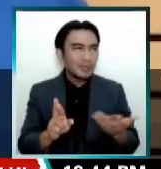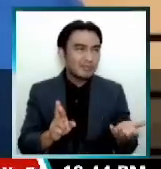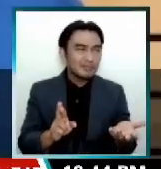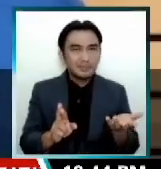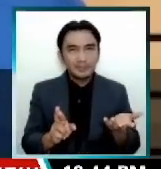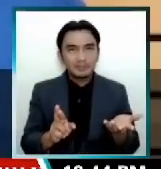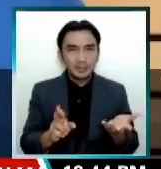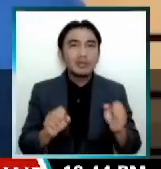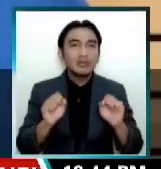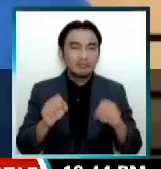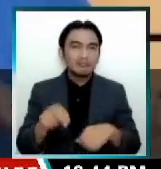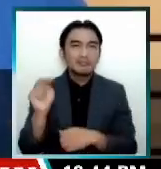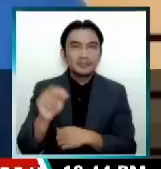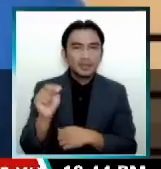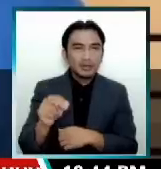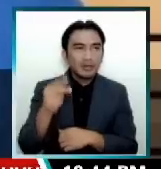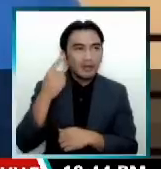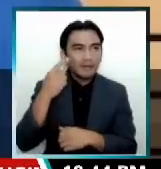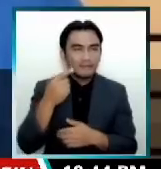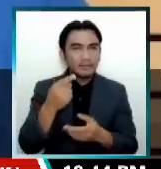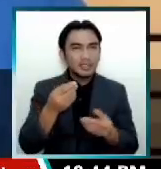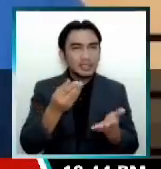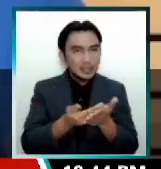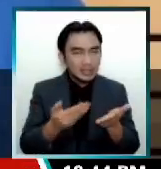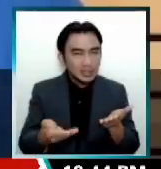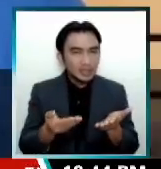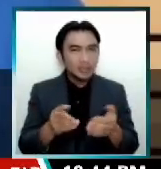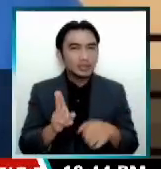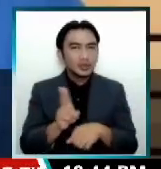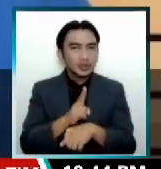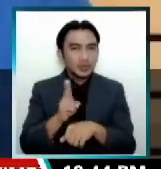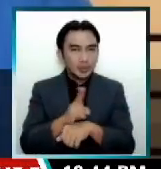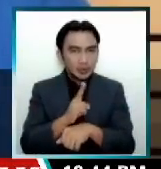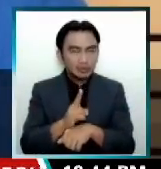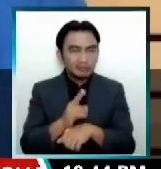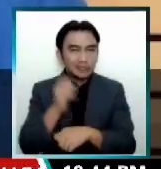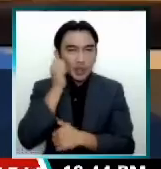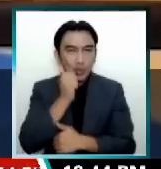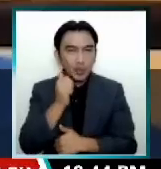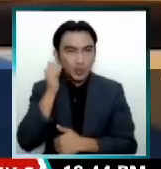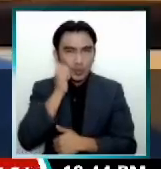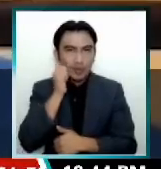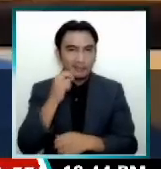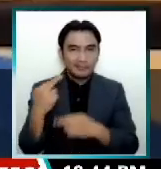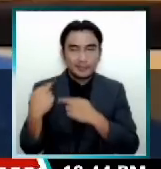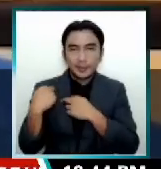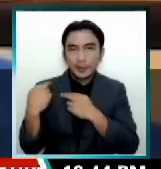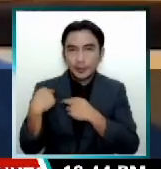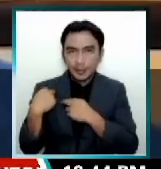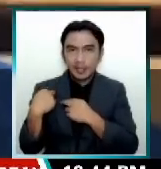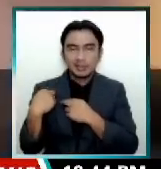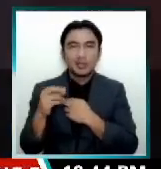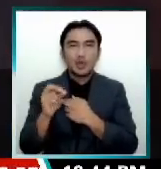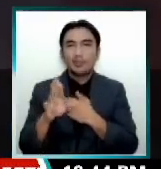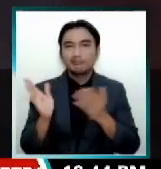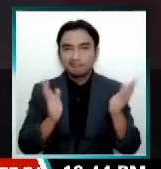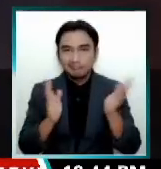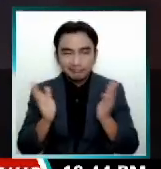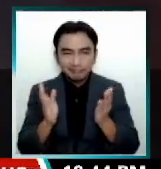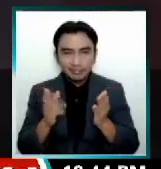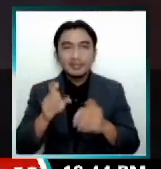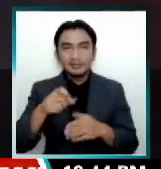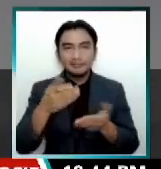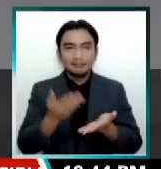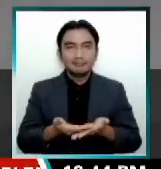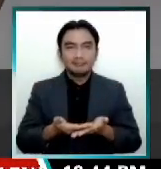kailangan natin ito para magawa natin ang mga pang-araw-araw nating responsibilidad, so okay siya na bilhin. Hindi